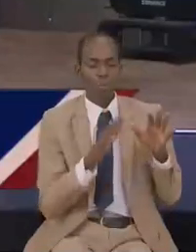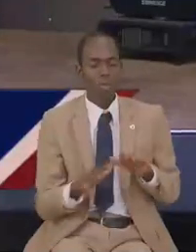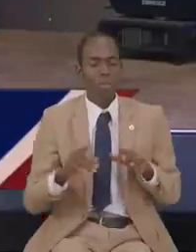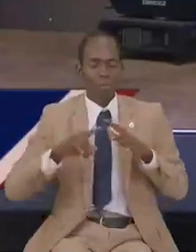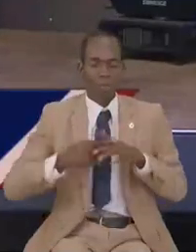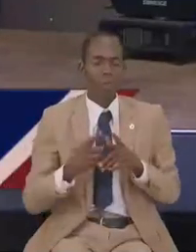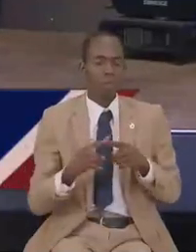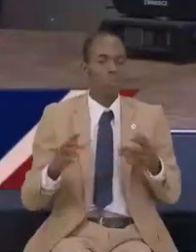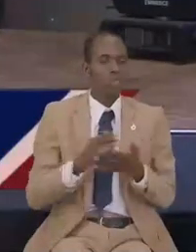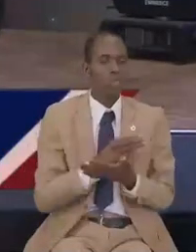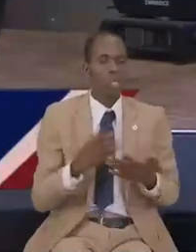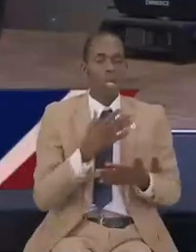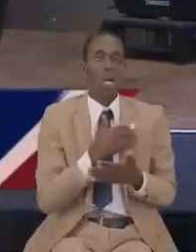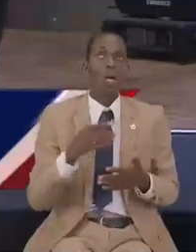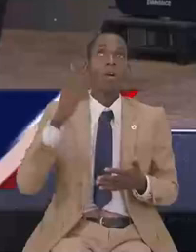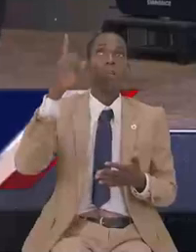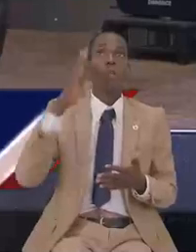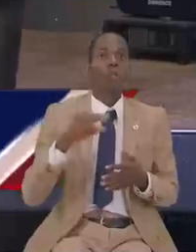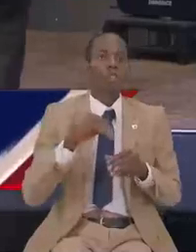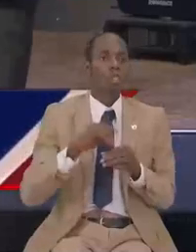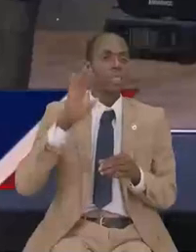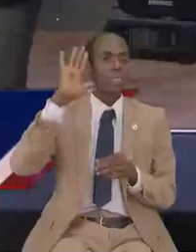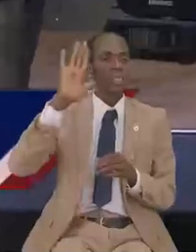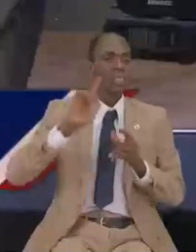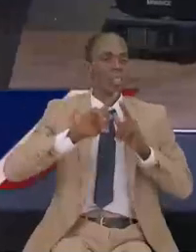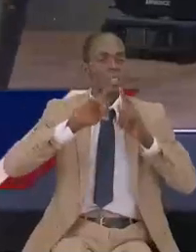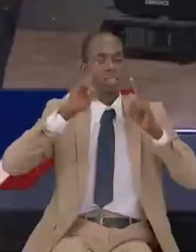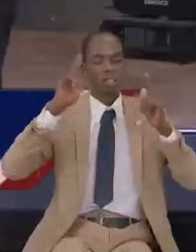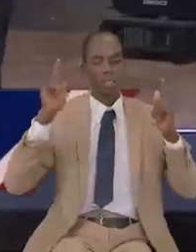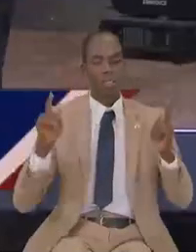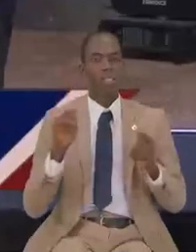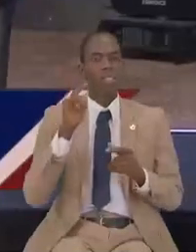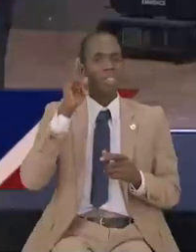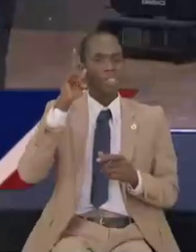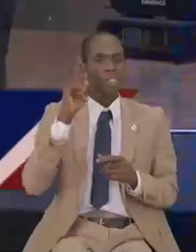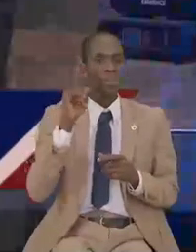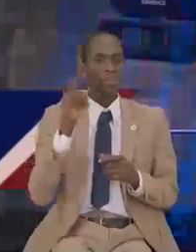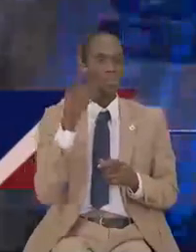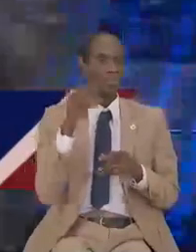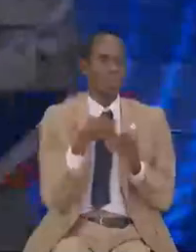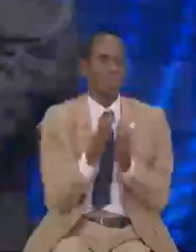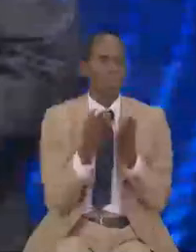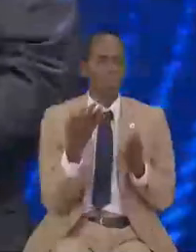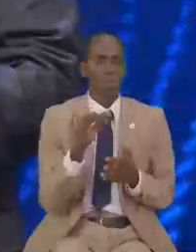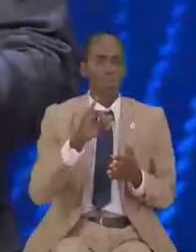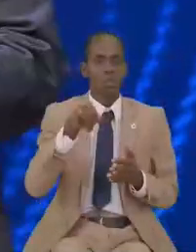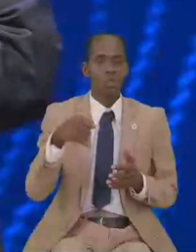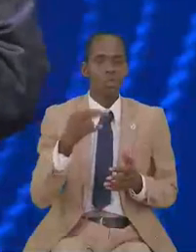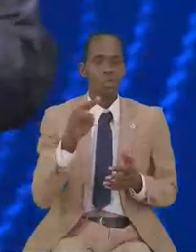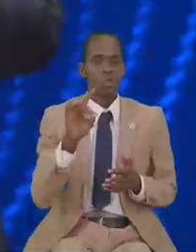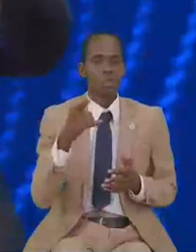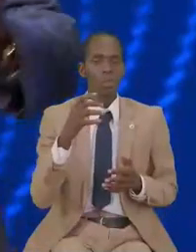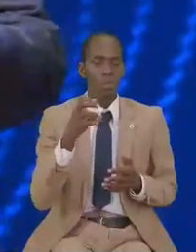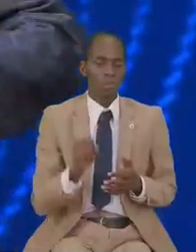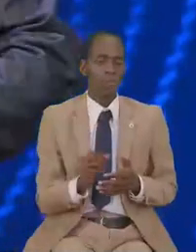Seigneur. Dieu est grand, Dieu est glorieux. Lorsqu'ils ont vaincu en juge 4, 5,